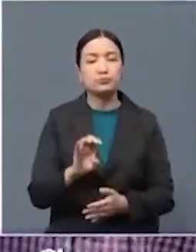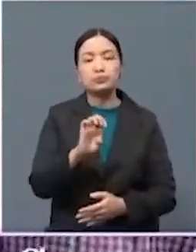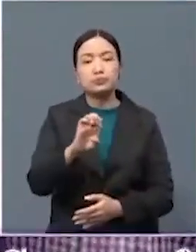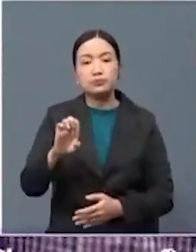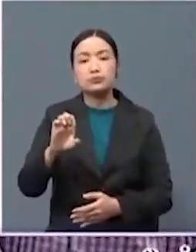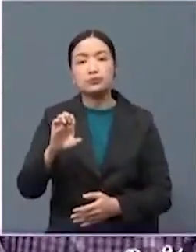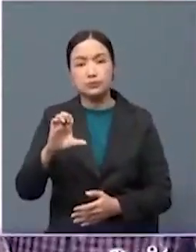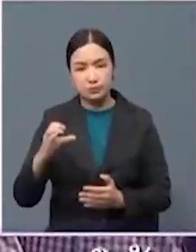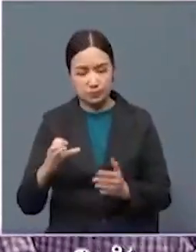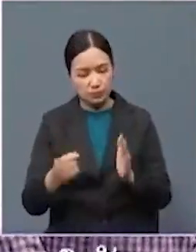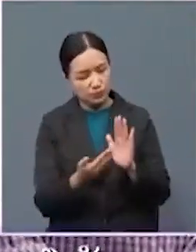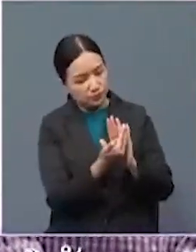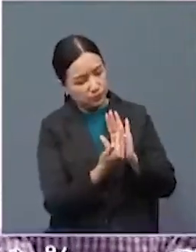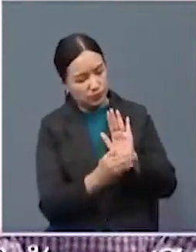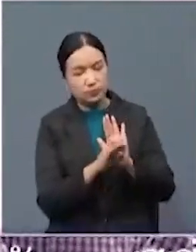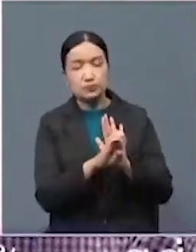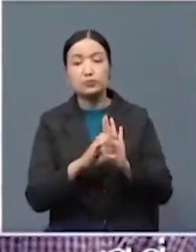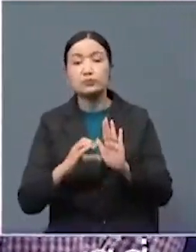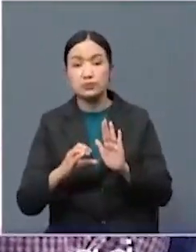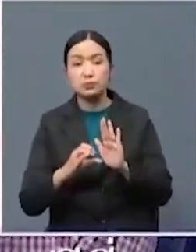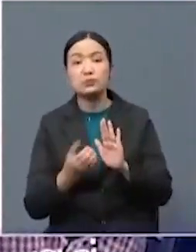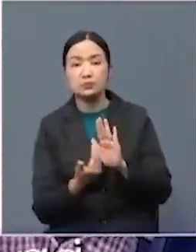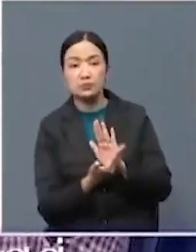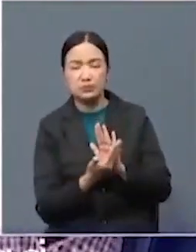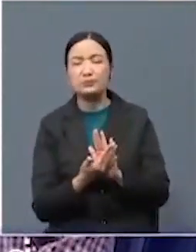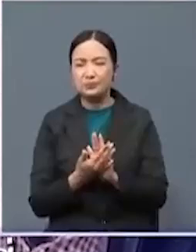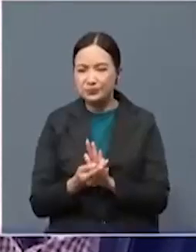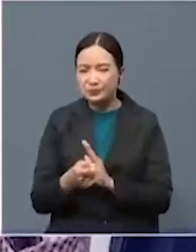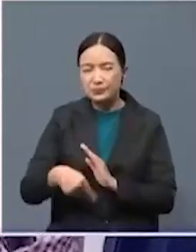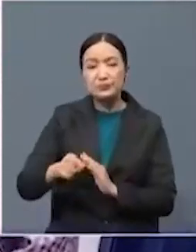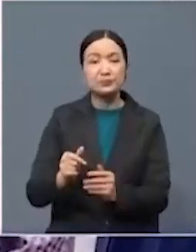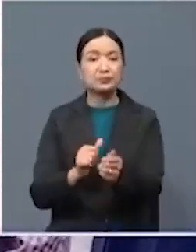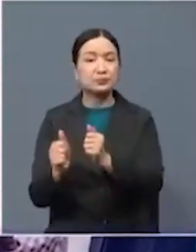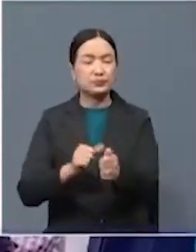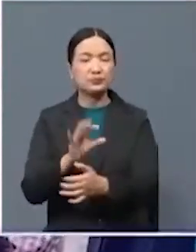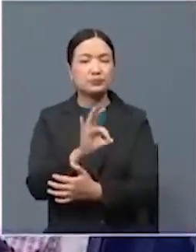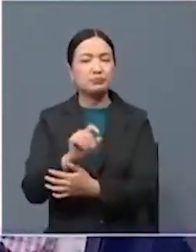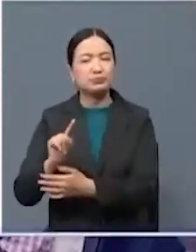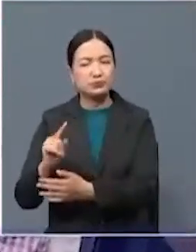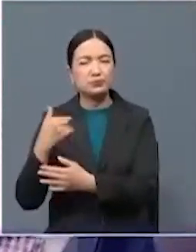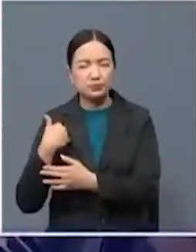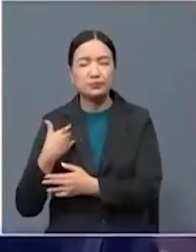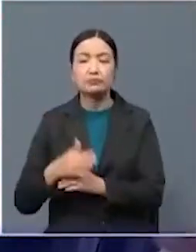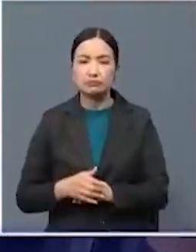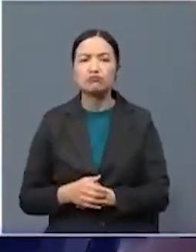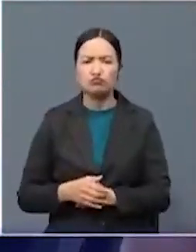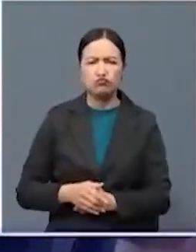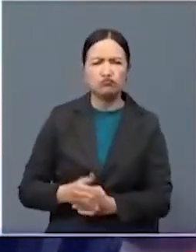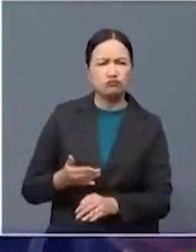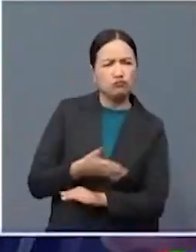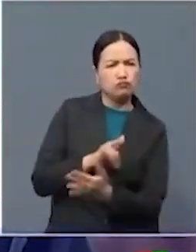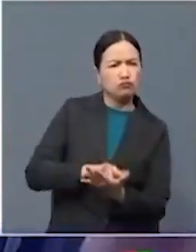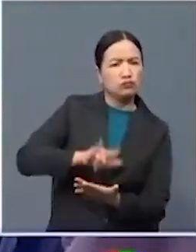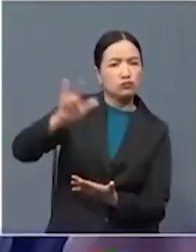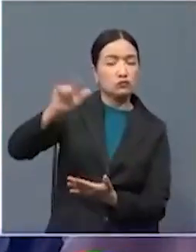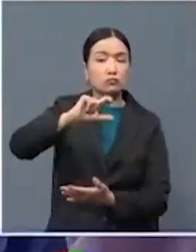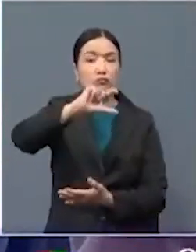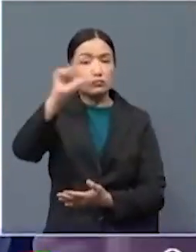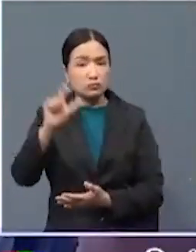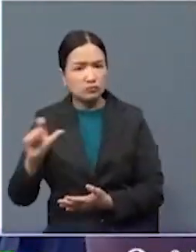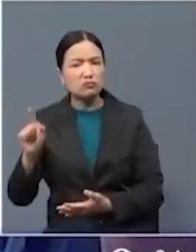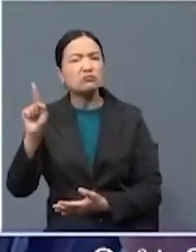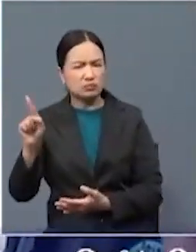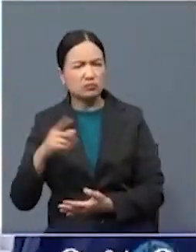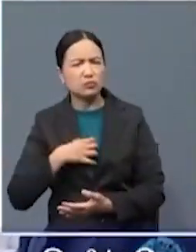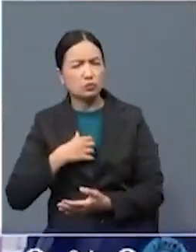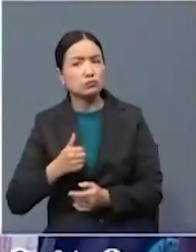eecนอกจากนี้ค่ะก็จะมีการติดตามเส้นทางการแข่งขัน F1ที่ก่อนหน้านี้ท่านนายกเคยไปอิตาลีแล้วก็เคยไปพูดคุยว่า